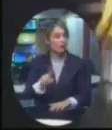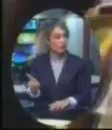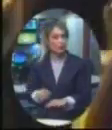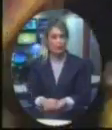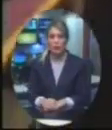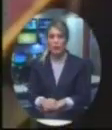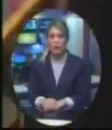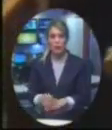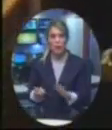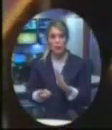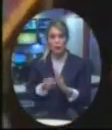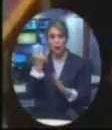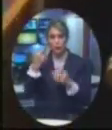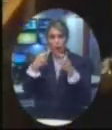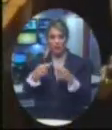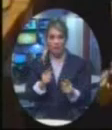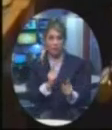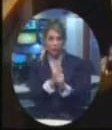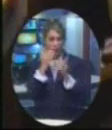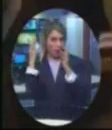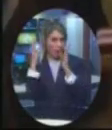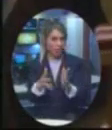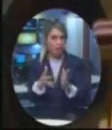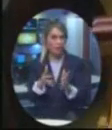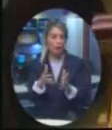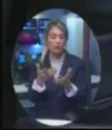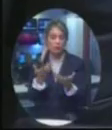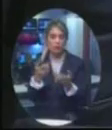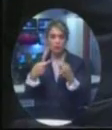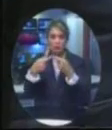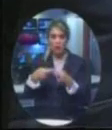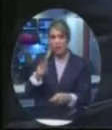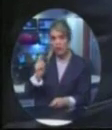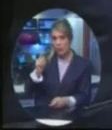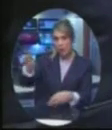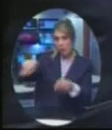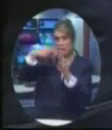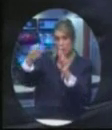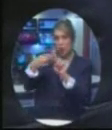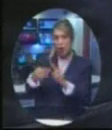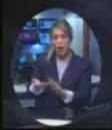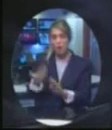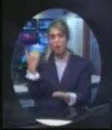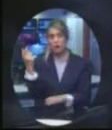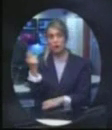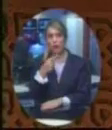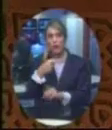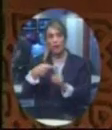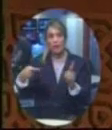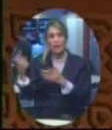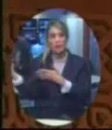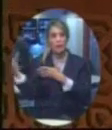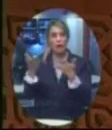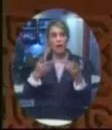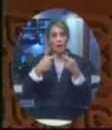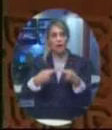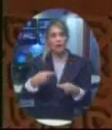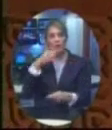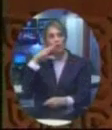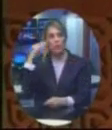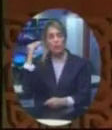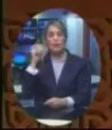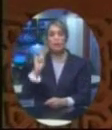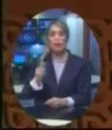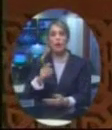שחברי כנסת נתקלים בהתקפות עליהם מצד חברי פרלמנט בעולם. רק לפני שבוע וחצי התארח חבר הכנסת אמיר פרץ בפרלמנט